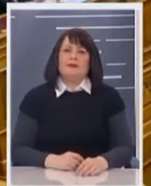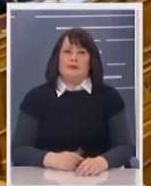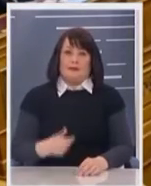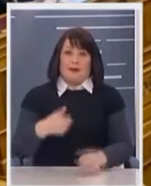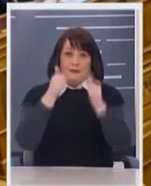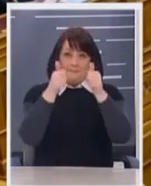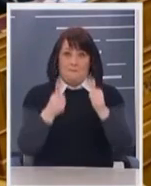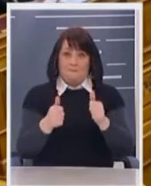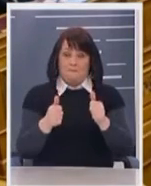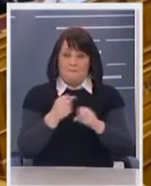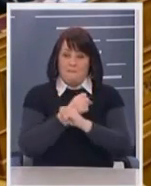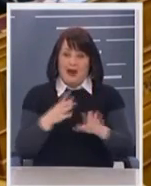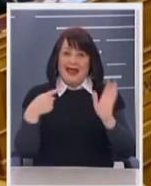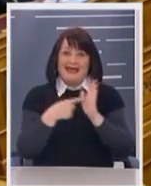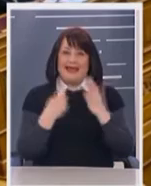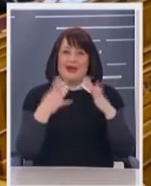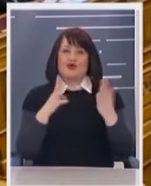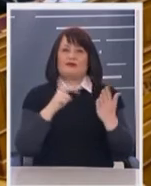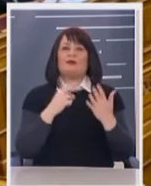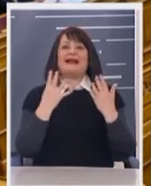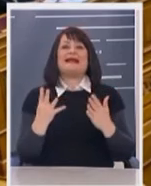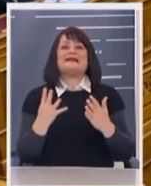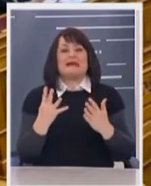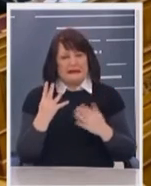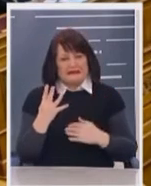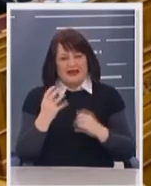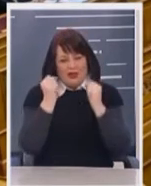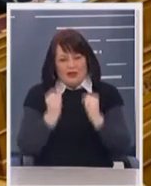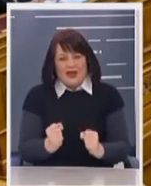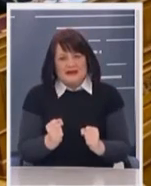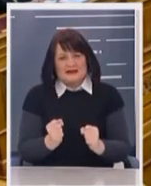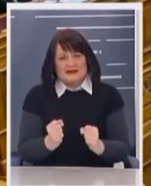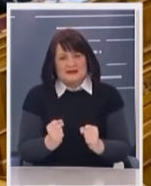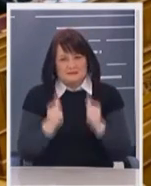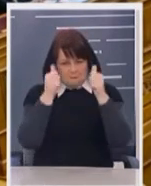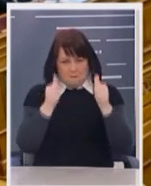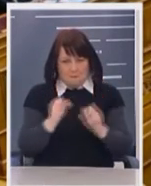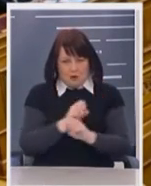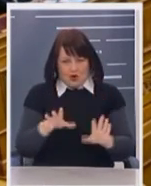ήδη άλλες 1.974 θέσεις, από τις οποίες οι